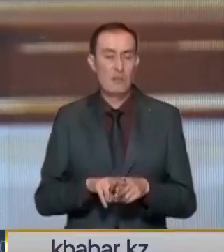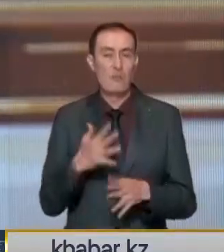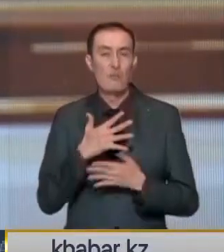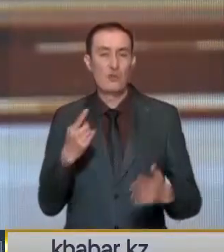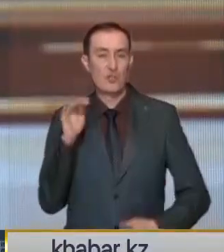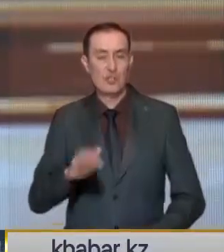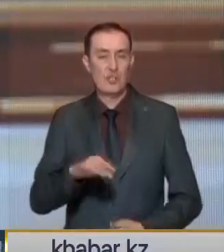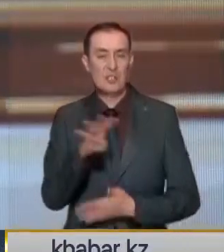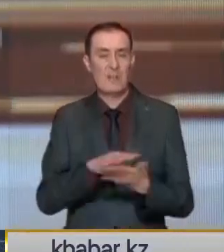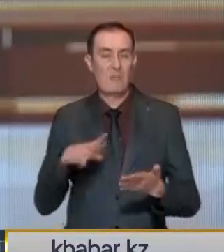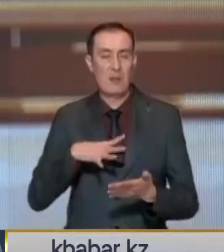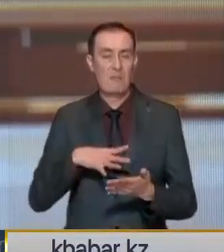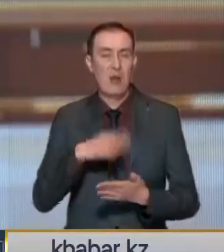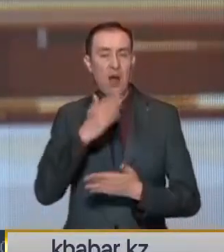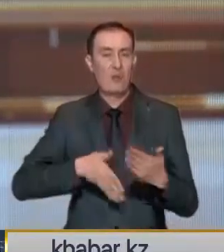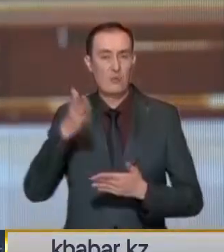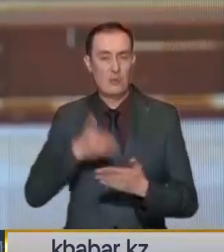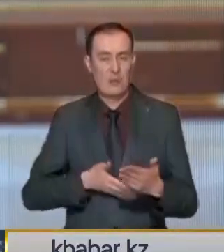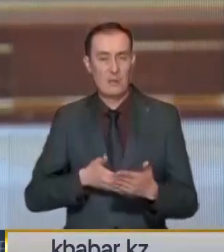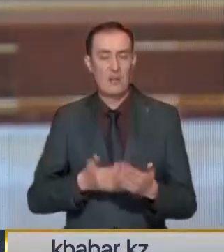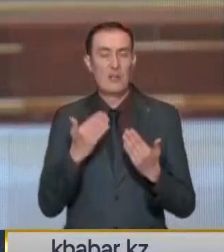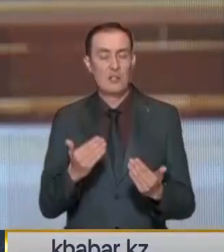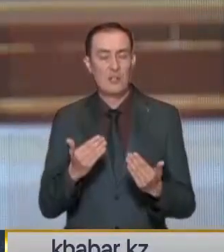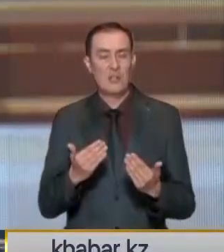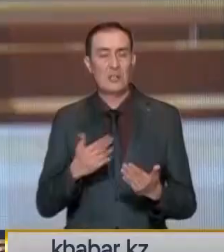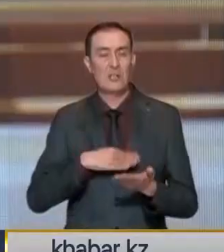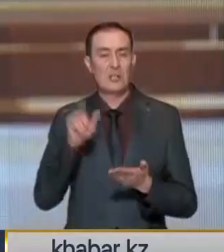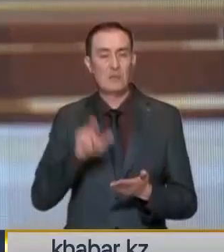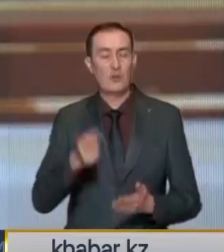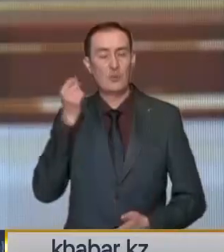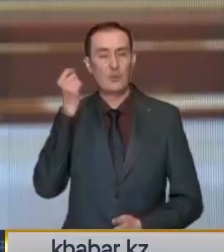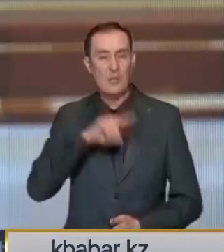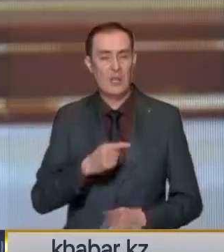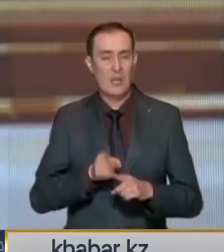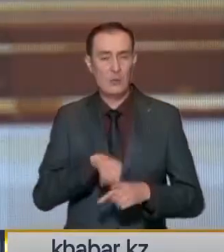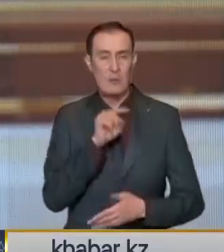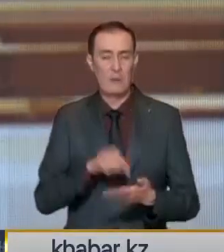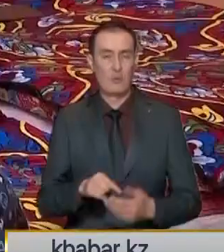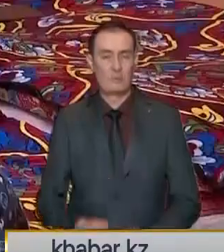1000 заявок были аннулированы. Катерина Попкова задавалась жилищными вопросами.